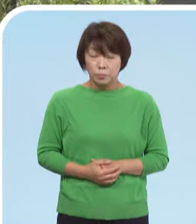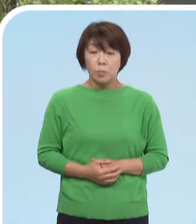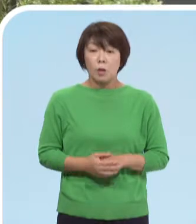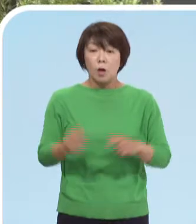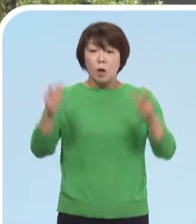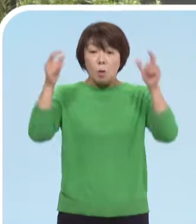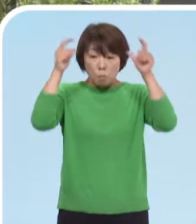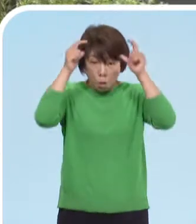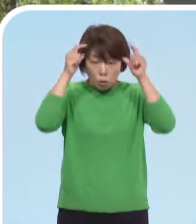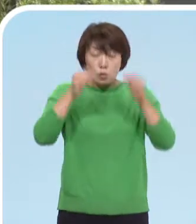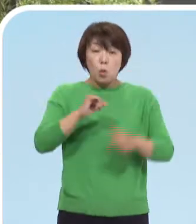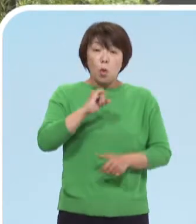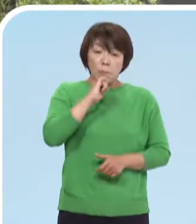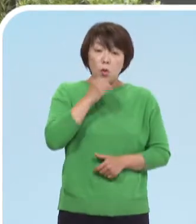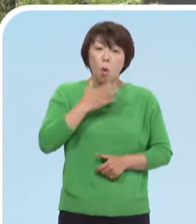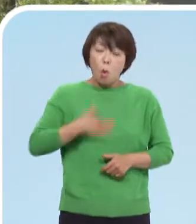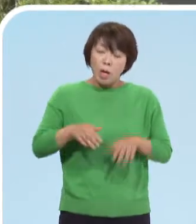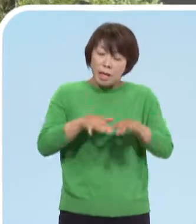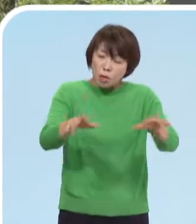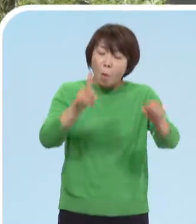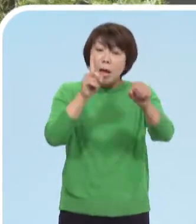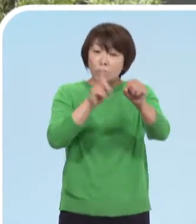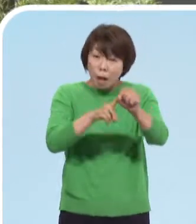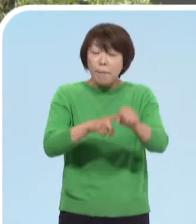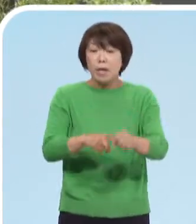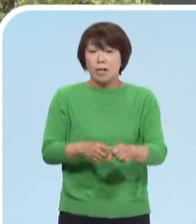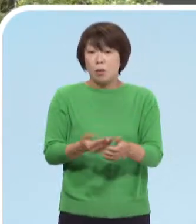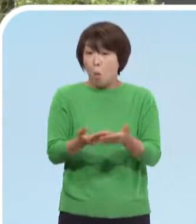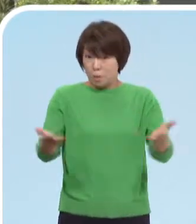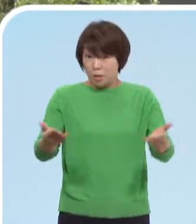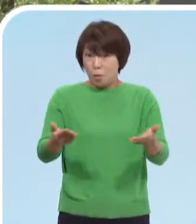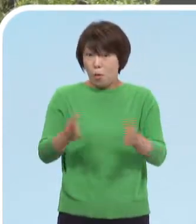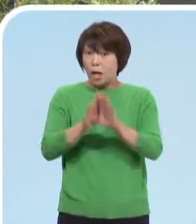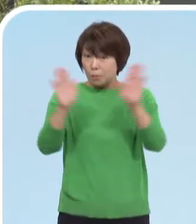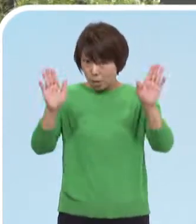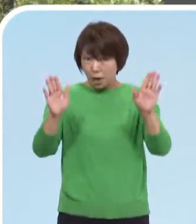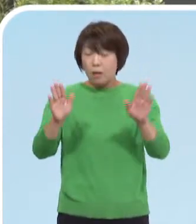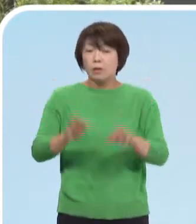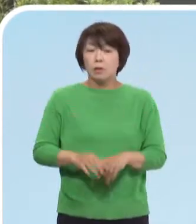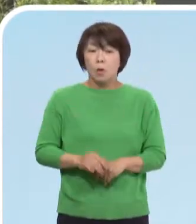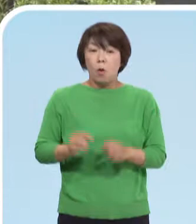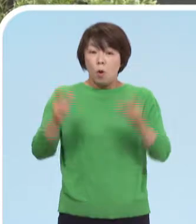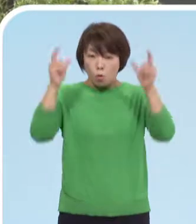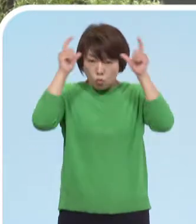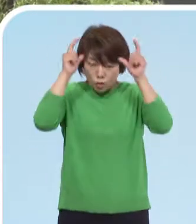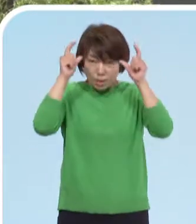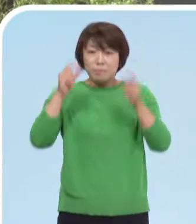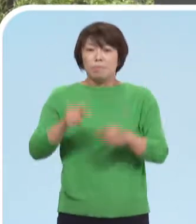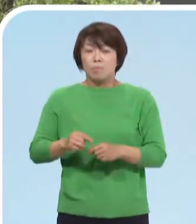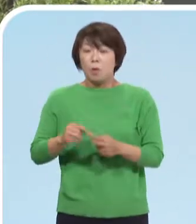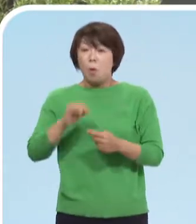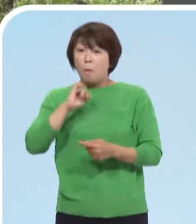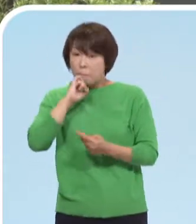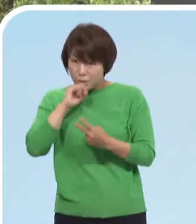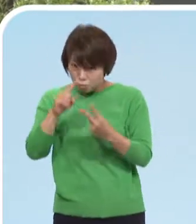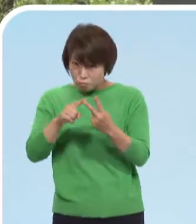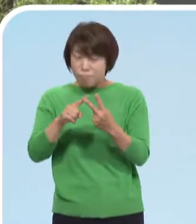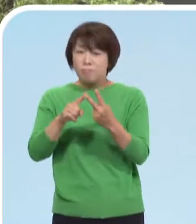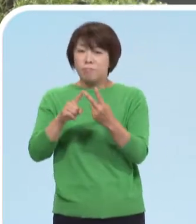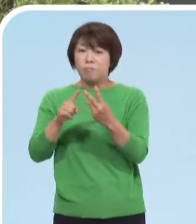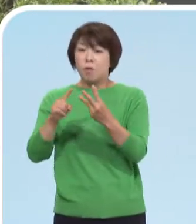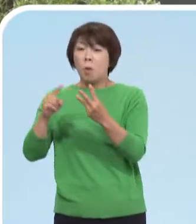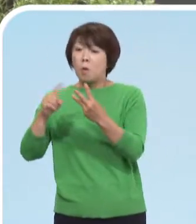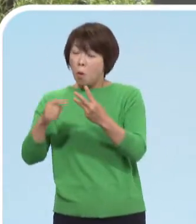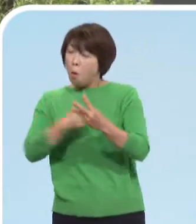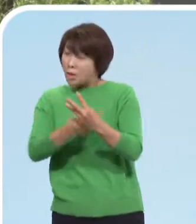ルオ牧場の牛乳の美味しさを知ってほしいとオープンしたテテ、乳牛が暮らす環境、そして原料の生乳、そ